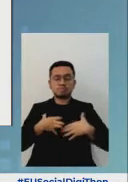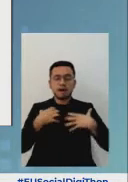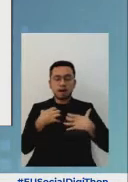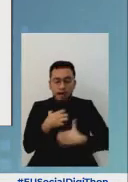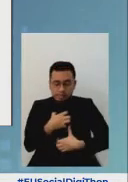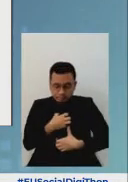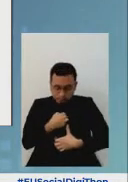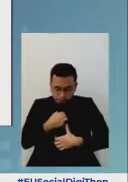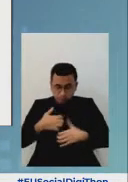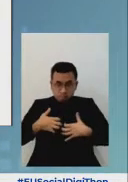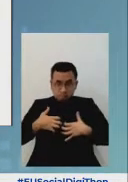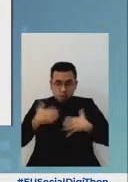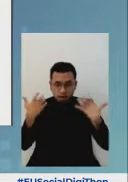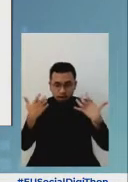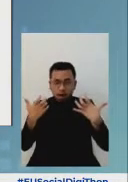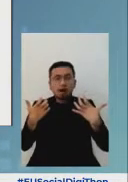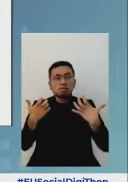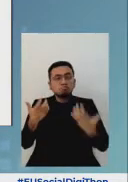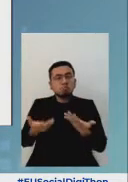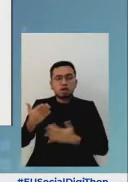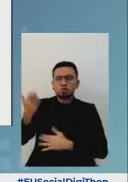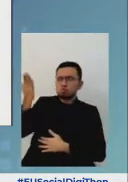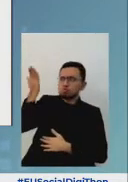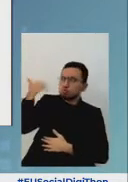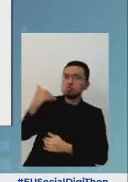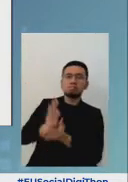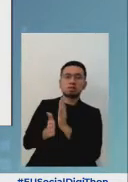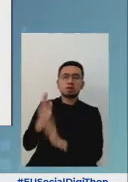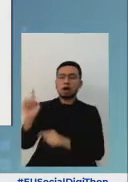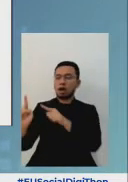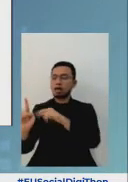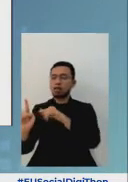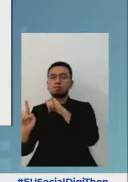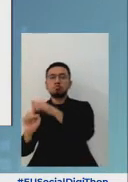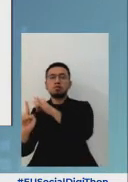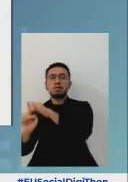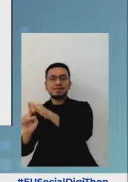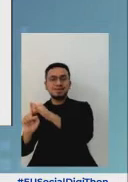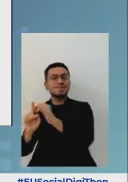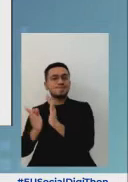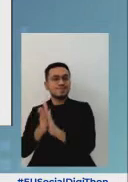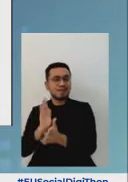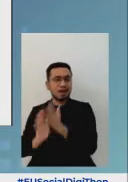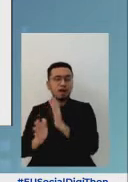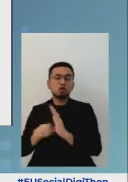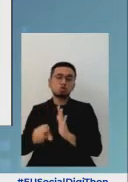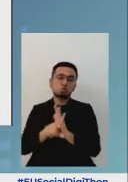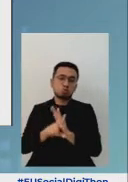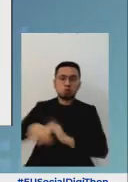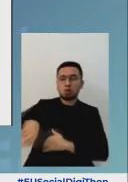juga. Ini kebanyakan seperti itu, Bu, ya. Jadi dari keluarga yang sering melecehkan,